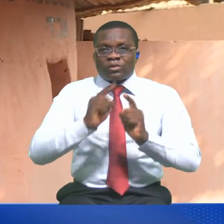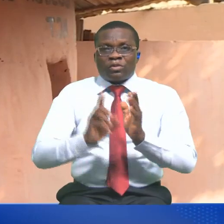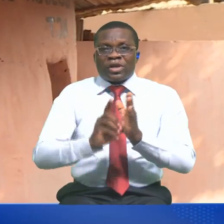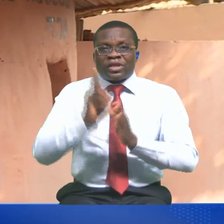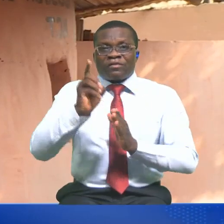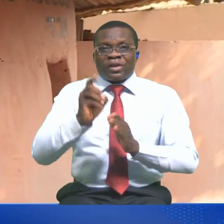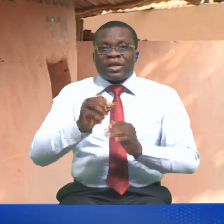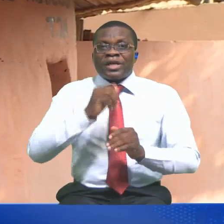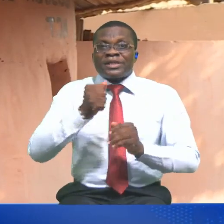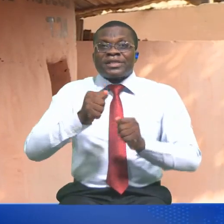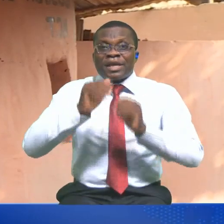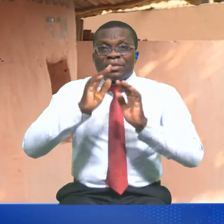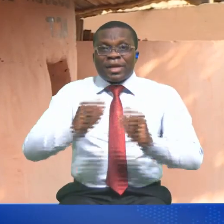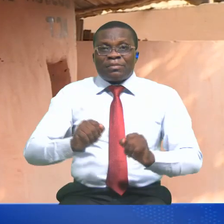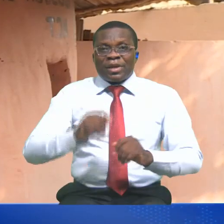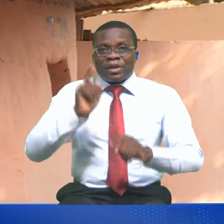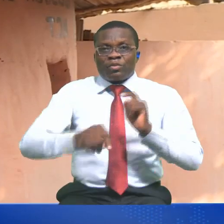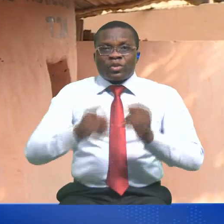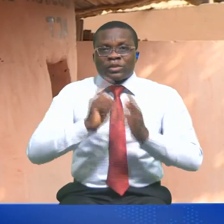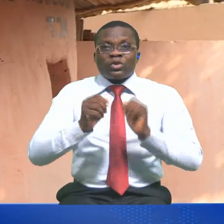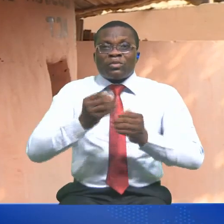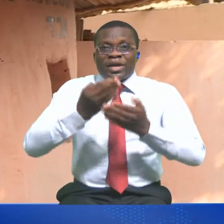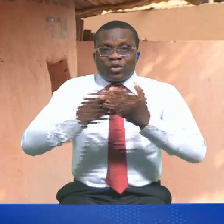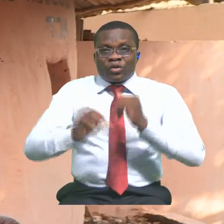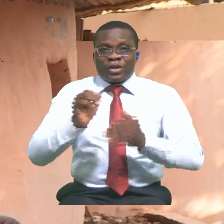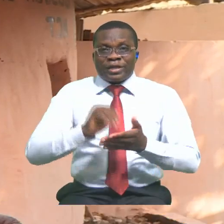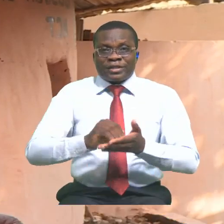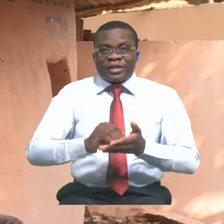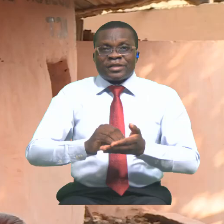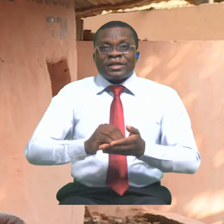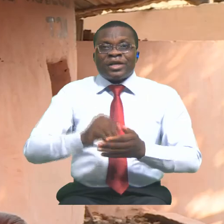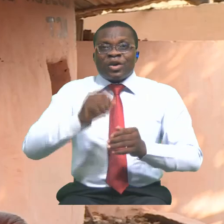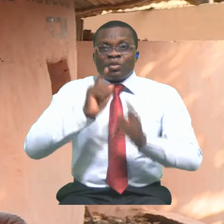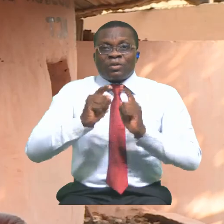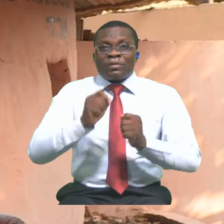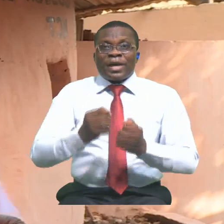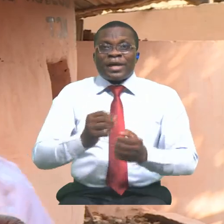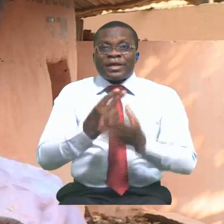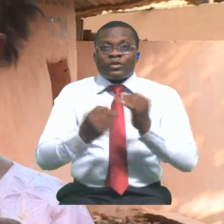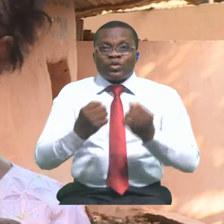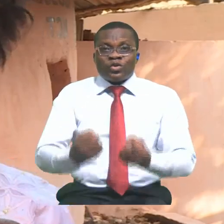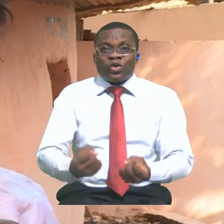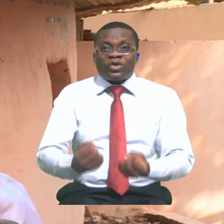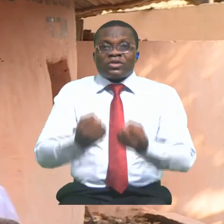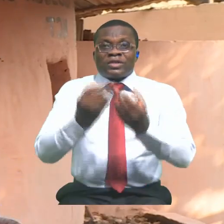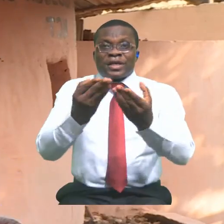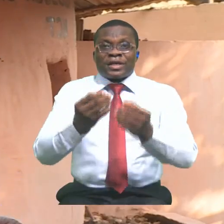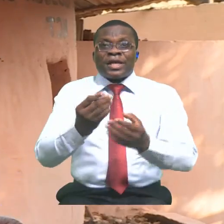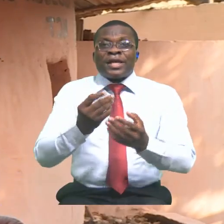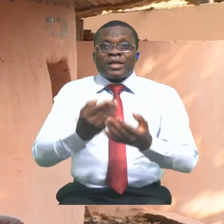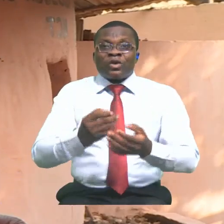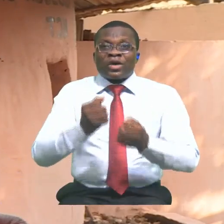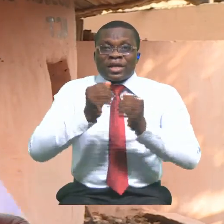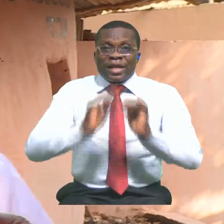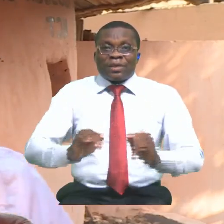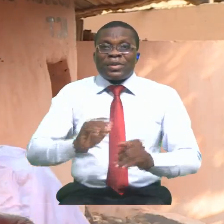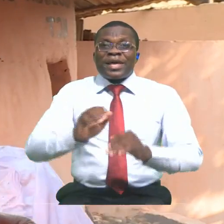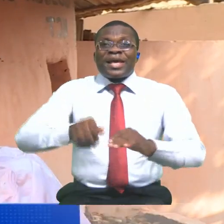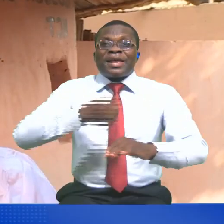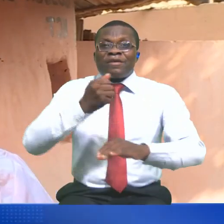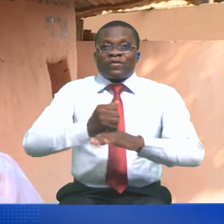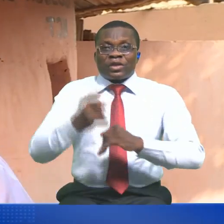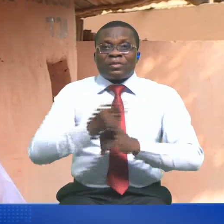sans la paix, on ne peut pas parler de renaissance. Et sans la paix, on ne peut pas parler d'union sacrée. Donc la paix, elle est fondamentale. C'est,